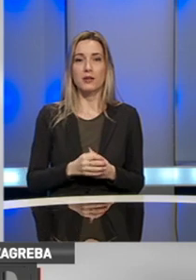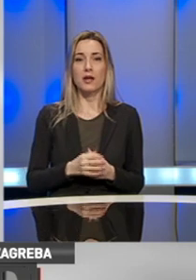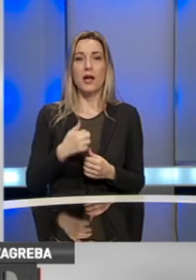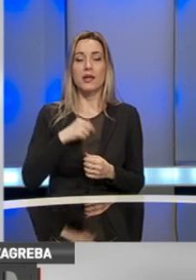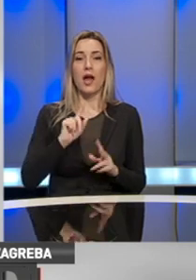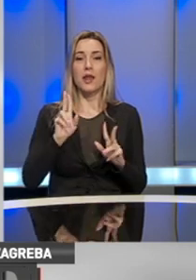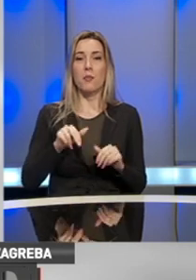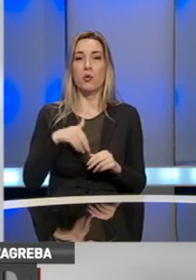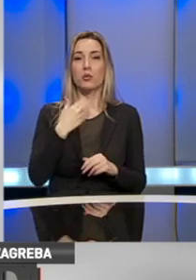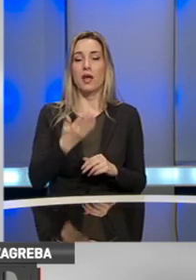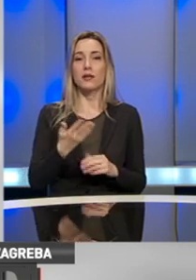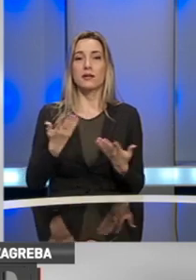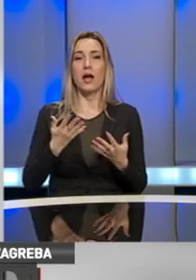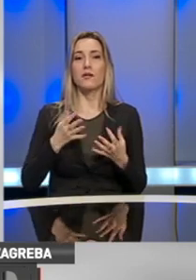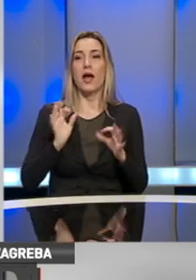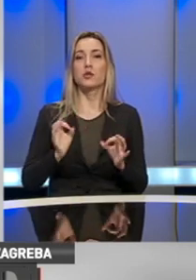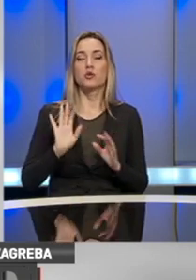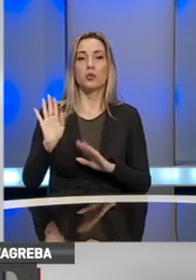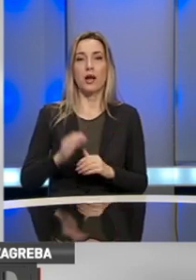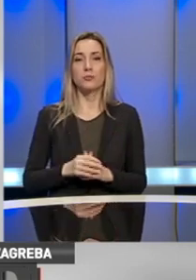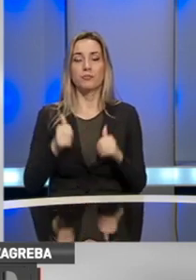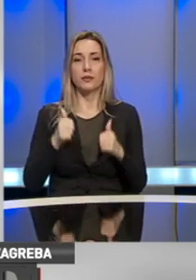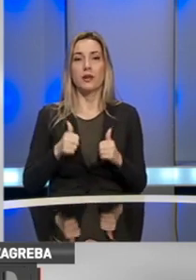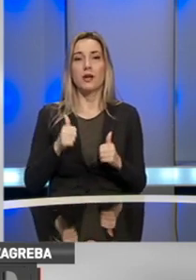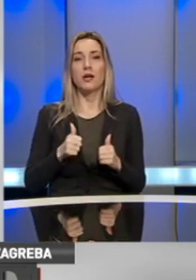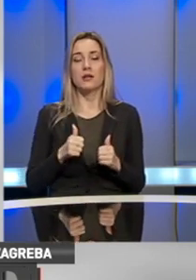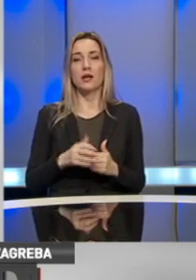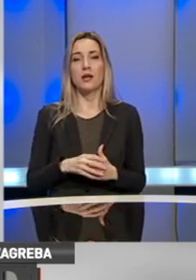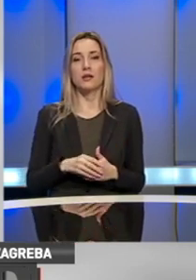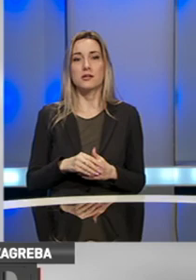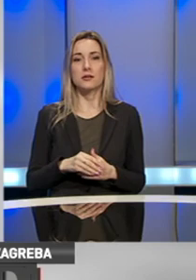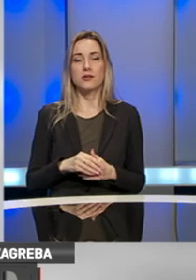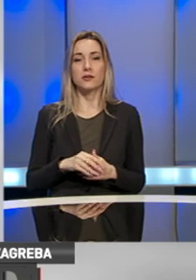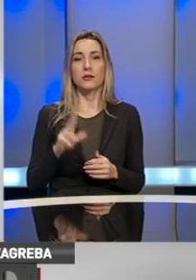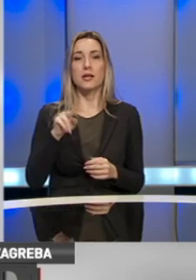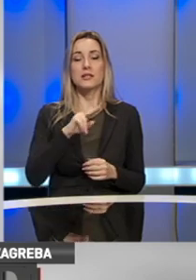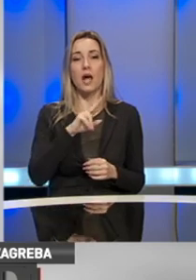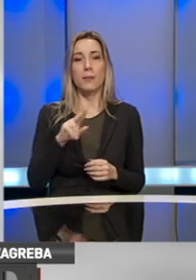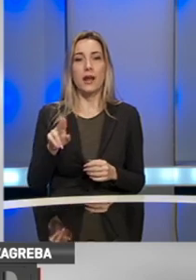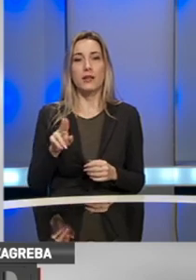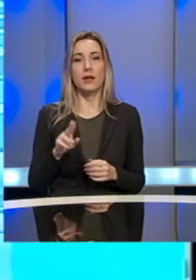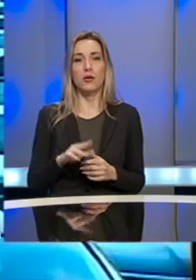mogu dati, tu je sad struka ta koja mora to dati. Da, danas je, gospodine Zuber, i zabranjena,